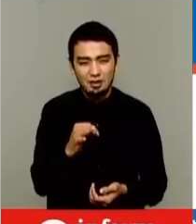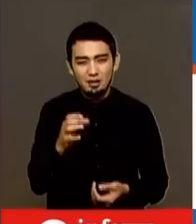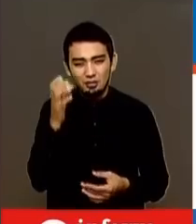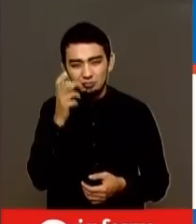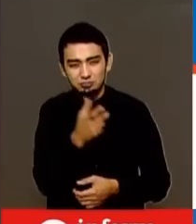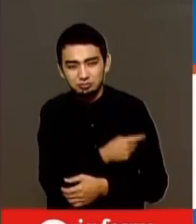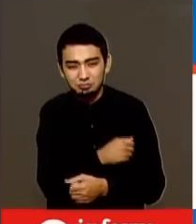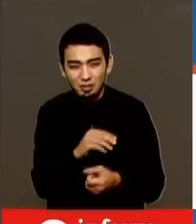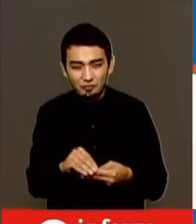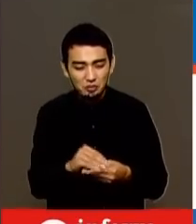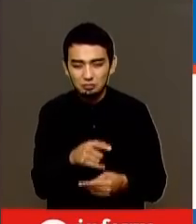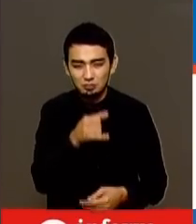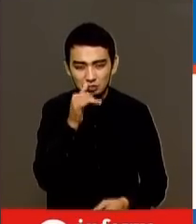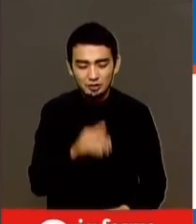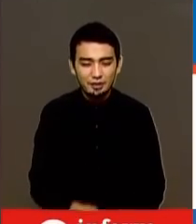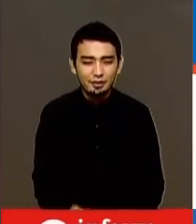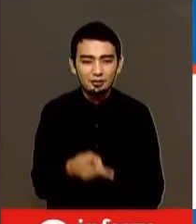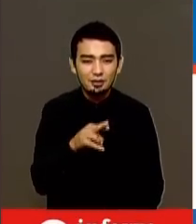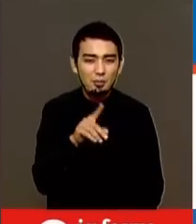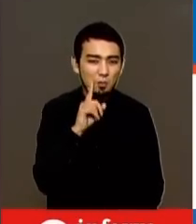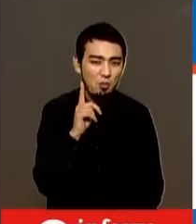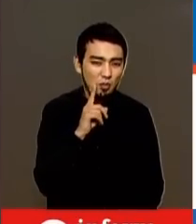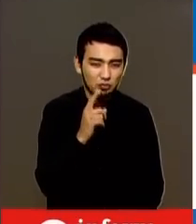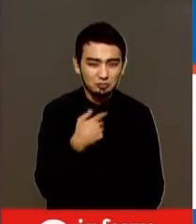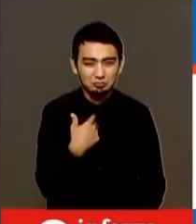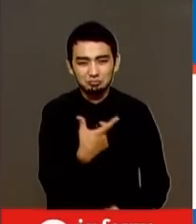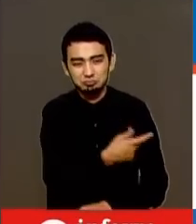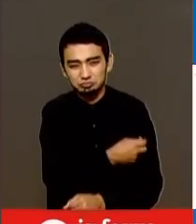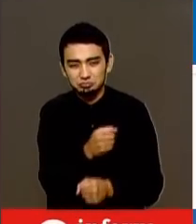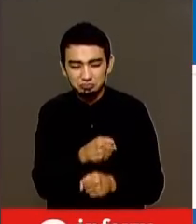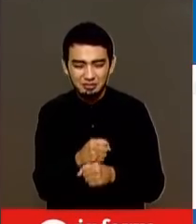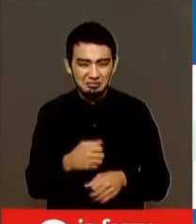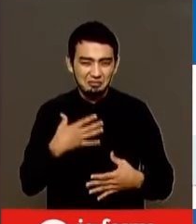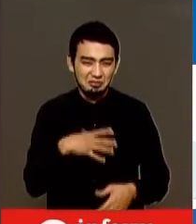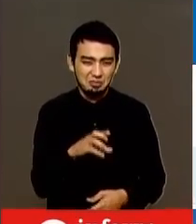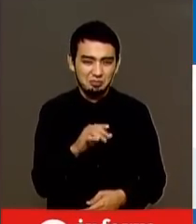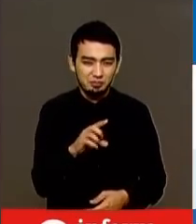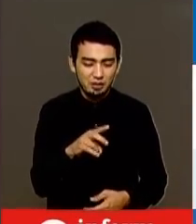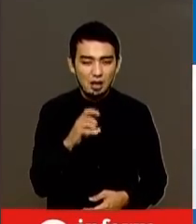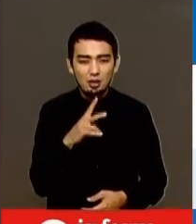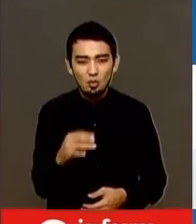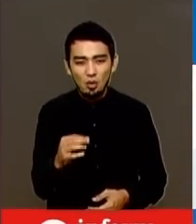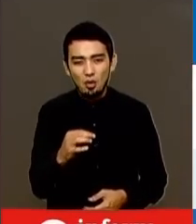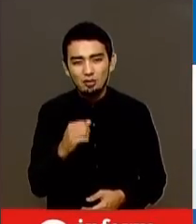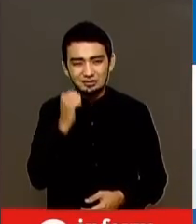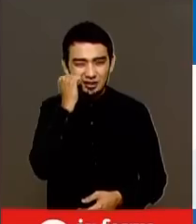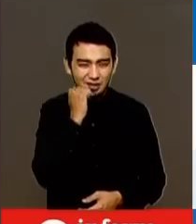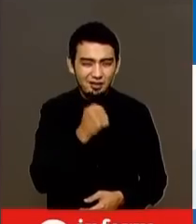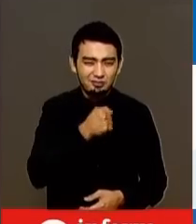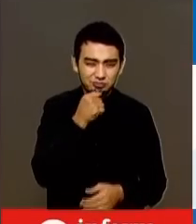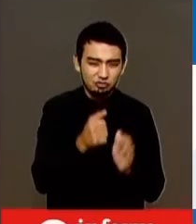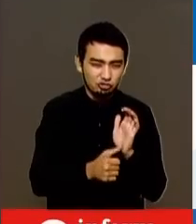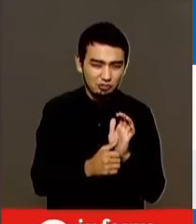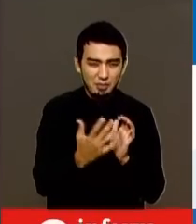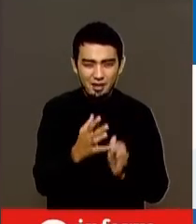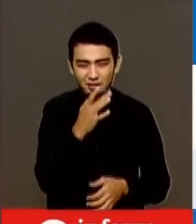неэффективной. Для молодых, допустим, да, я бы особо не стал бы сейчас вакцинироваться, но тем не менее, вот для пожилых, старше